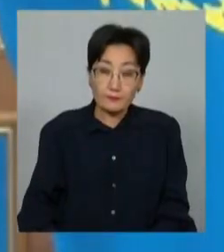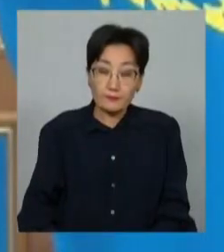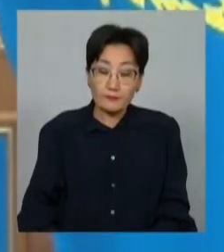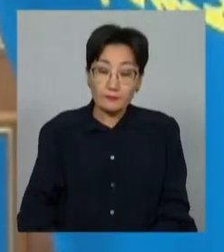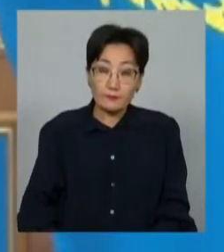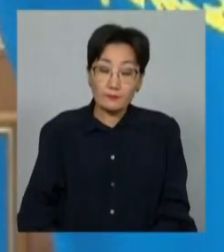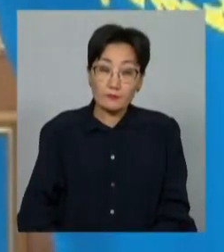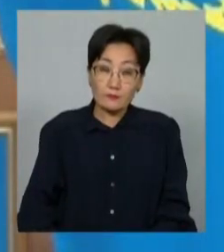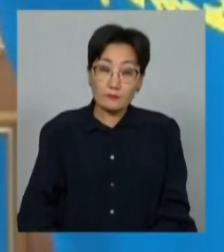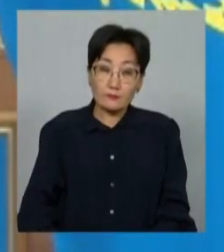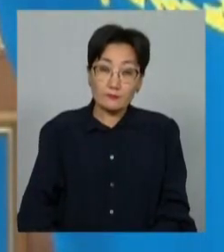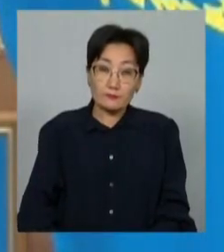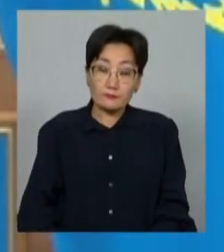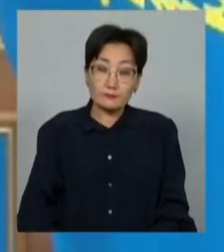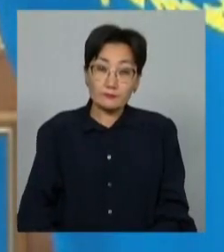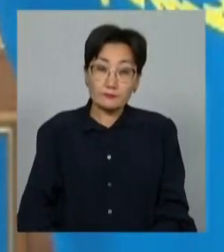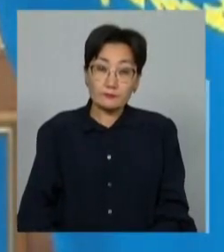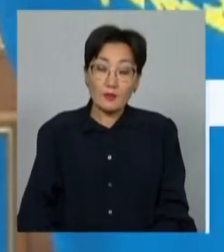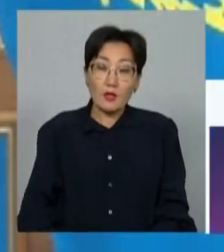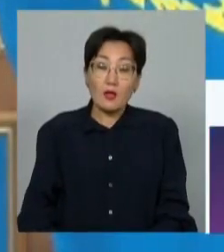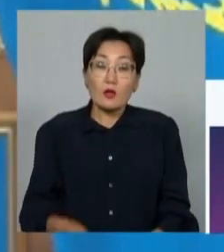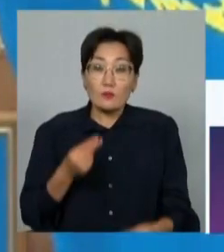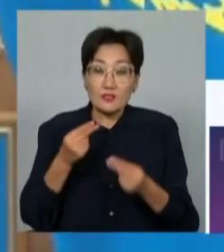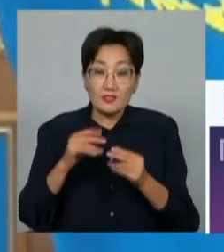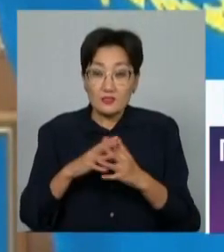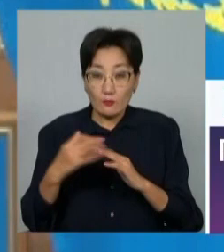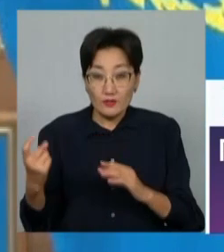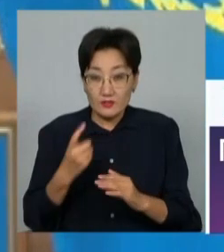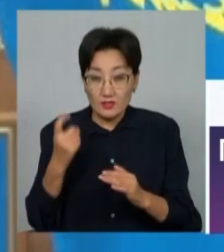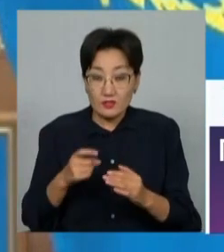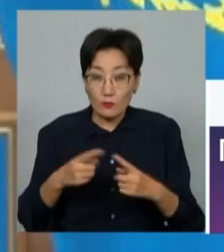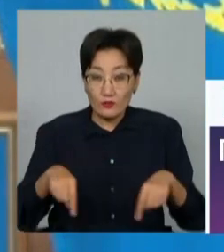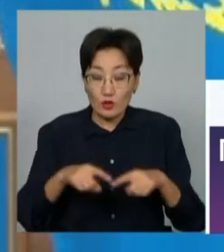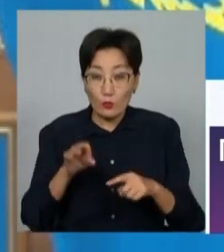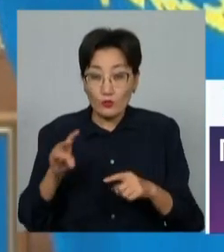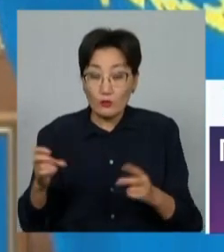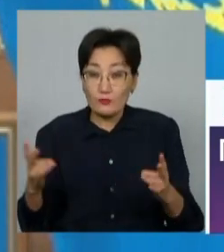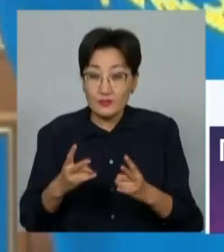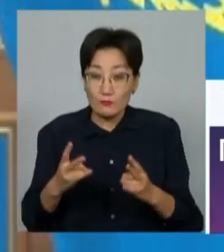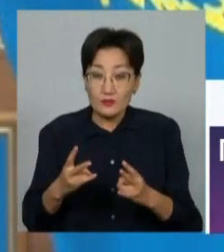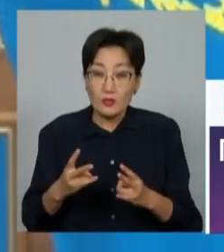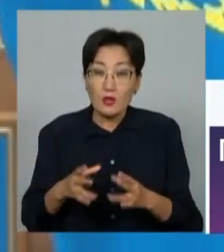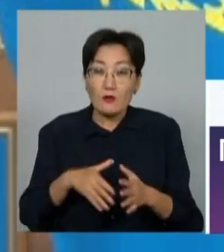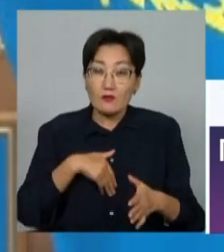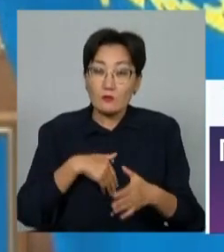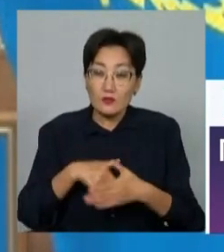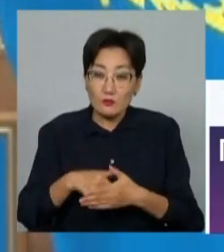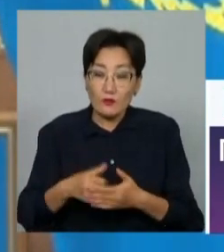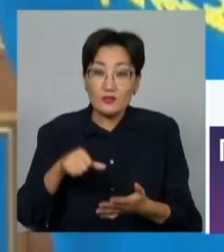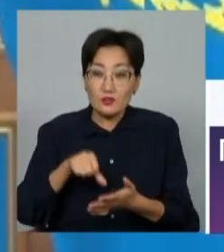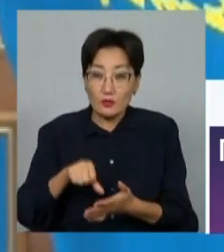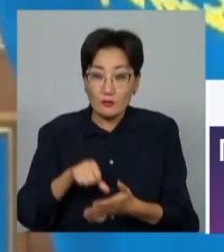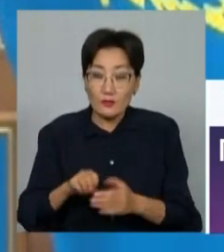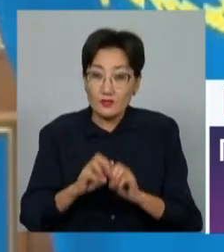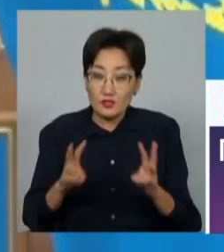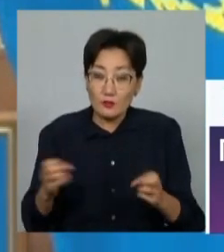In the global food supply chain. Продовольственной и сельскохозяйственной организации ООН необходимо играть более активную роль в